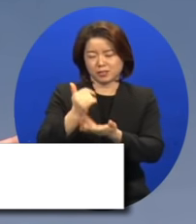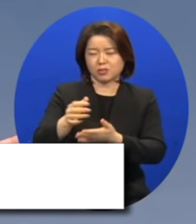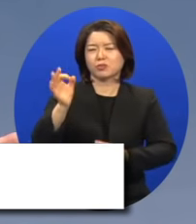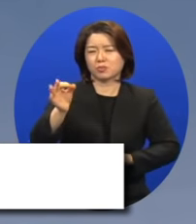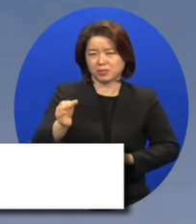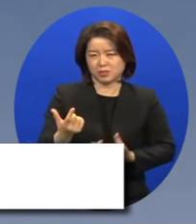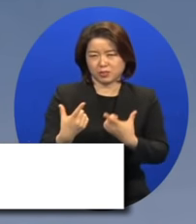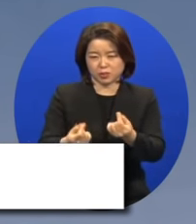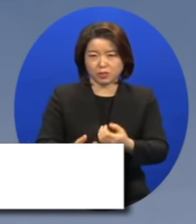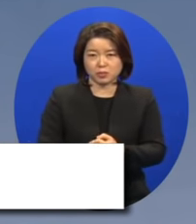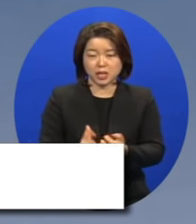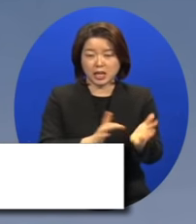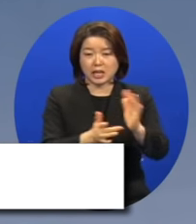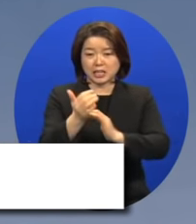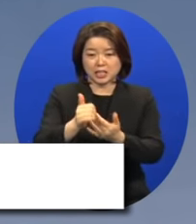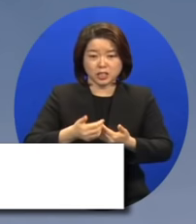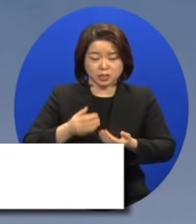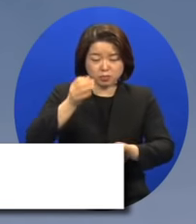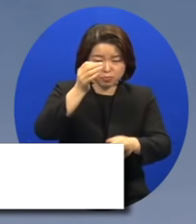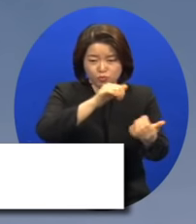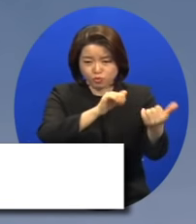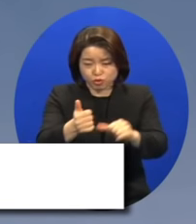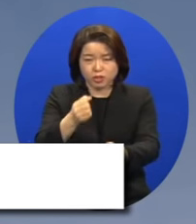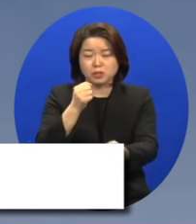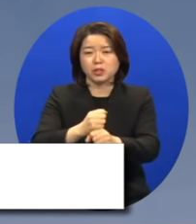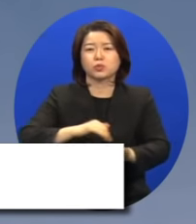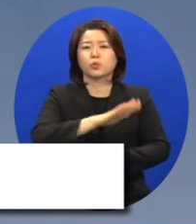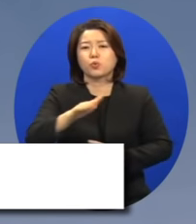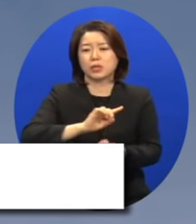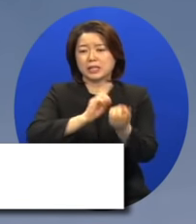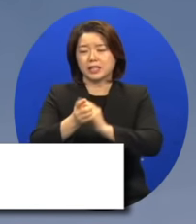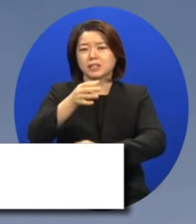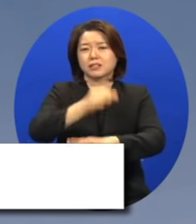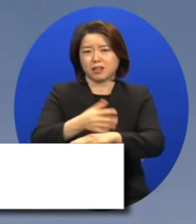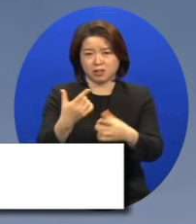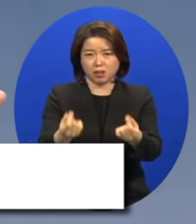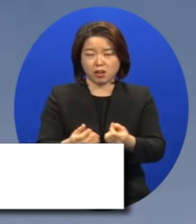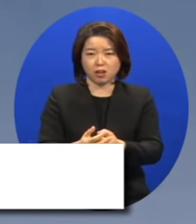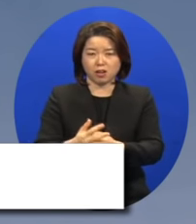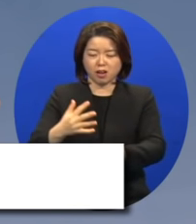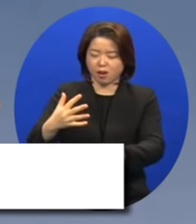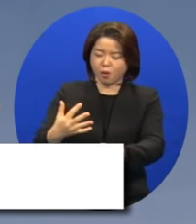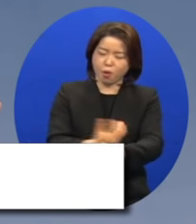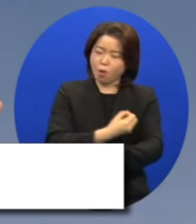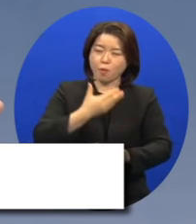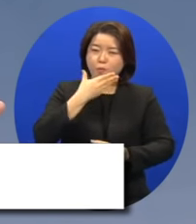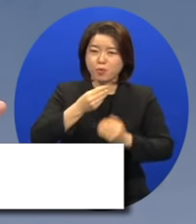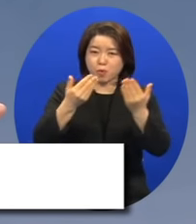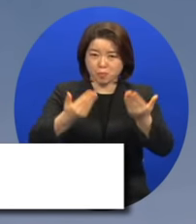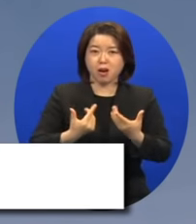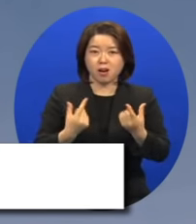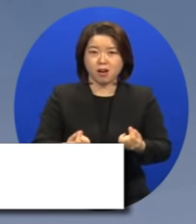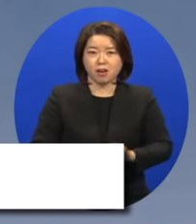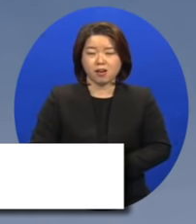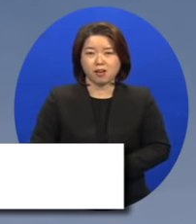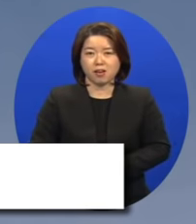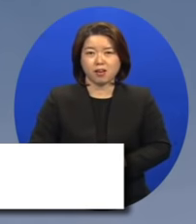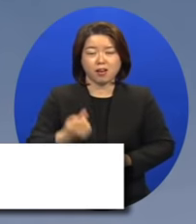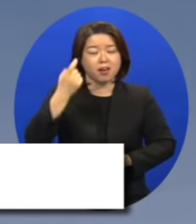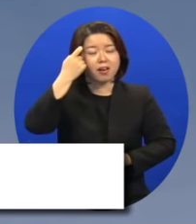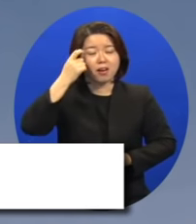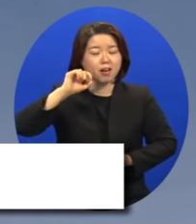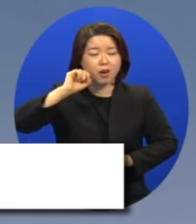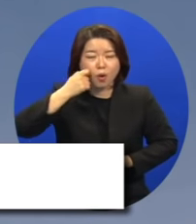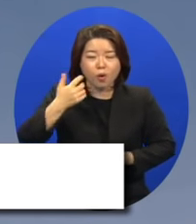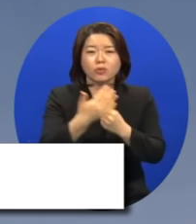의가치입니다.그분은 우리를사기위해예수님을주셨기때문입니다.우리는 엄청난축복을받았습니다.우리는